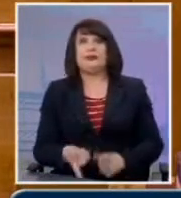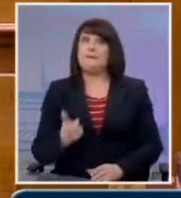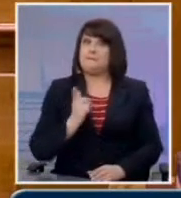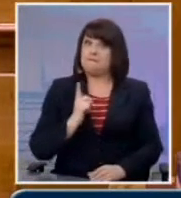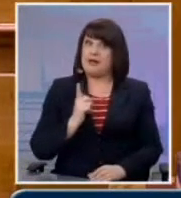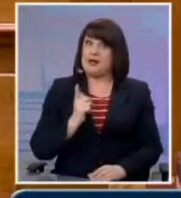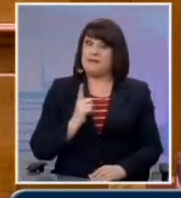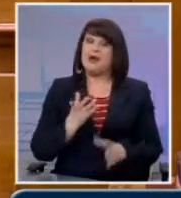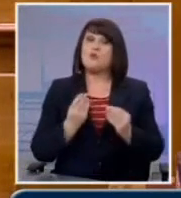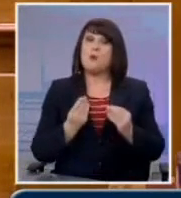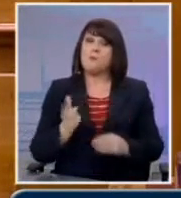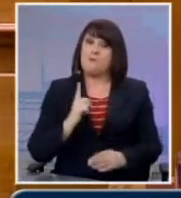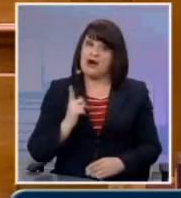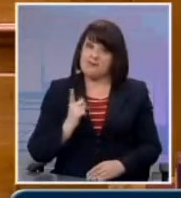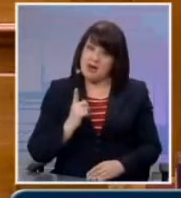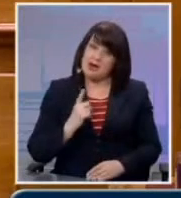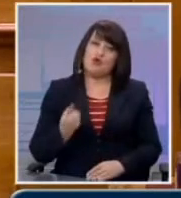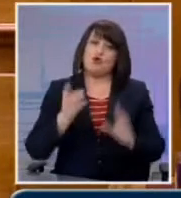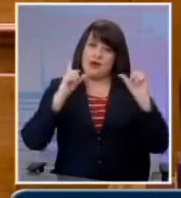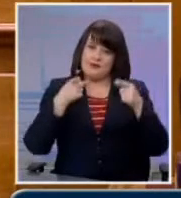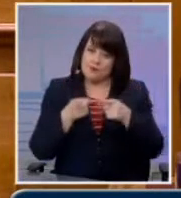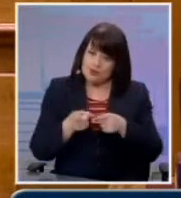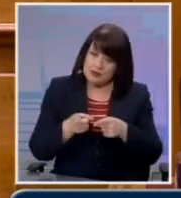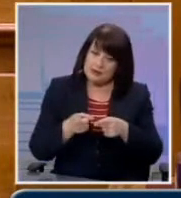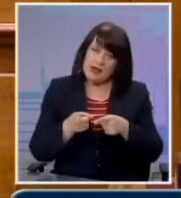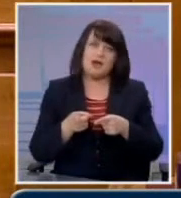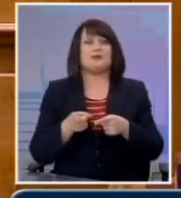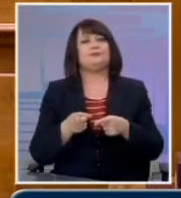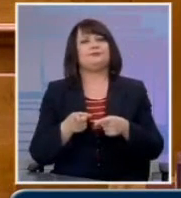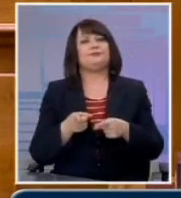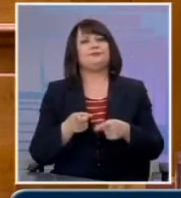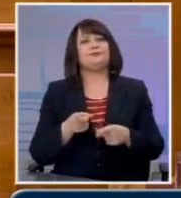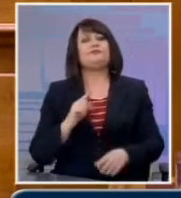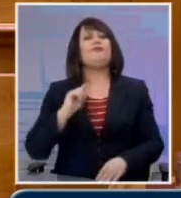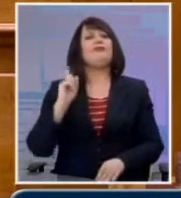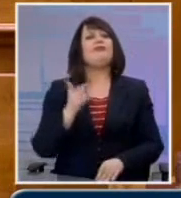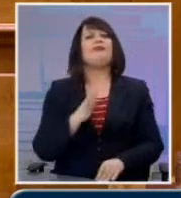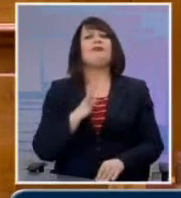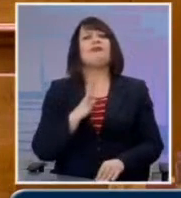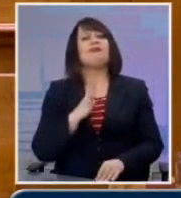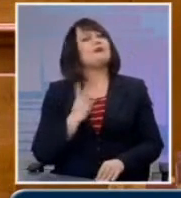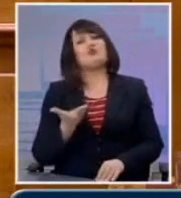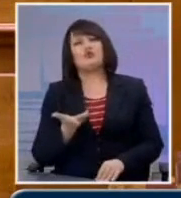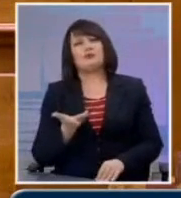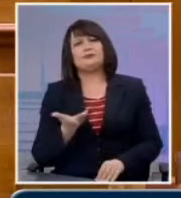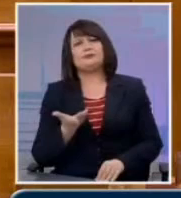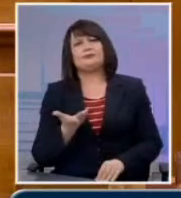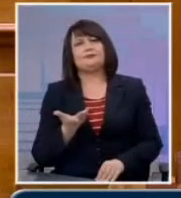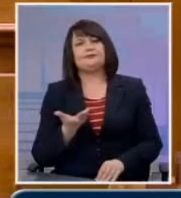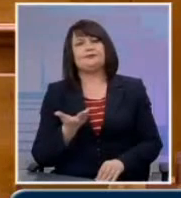περιμένω πάρα πολύ και από την αξιωματική αντιπολίτευση όλους εκείνους που την χάνουν, που